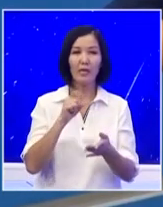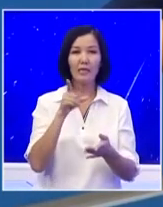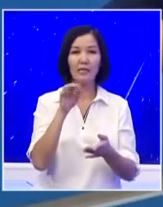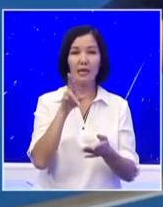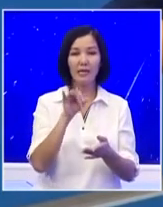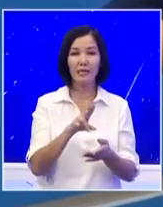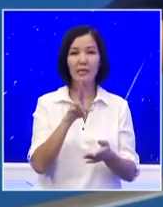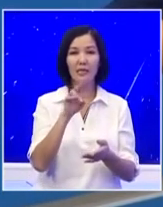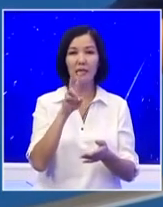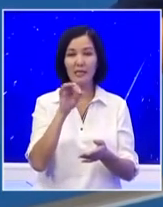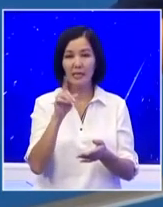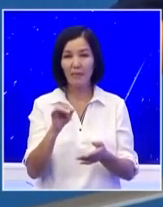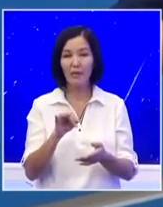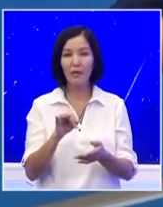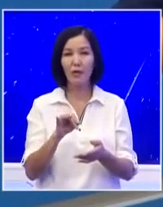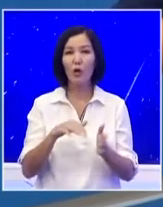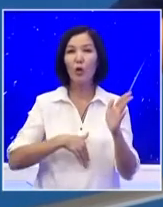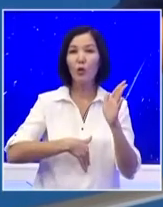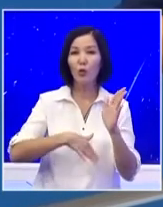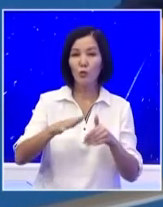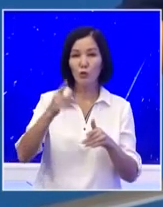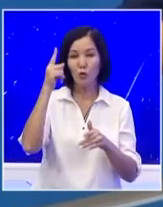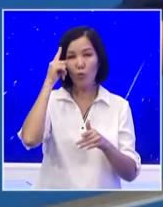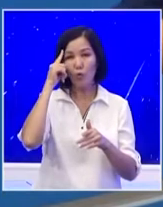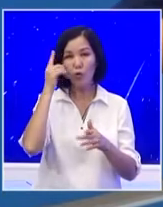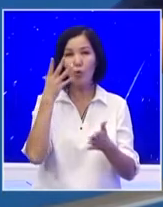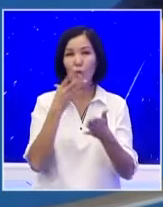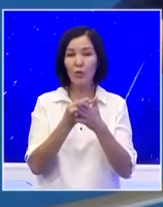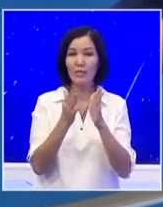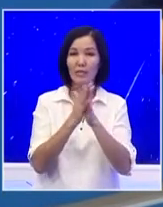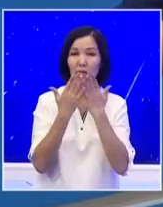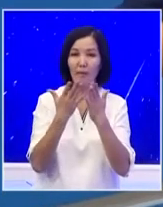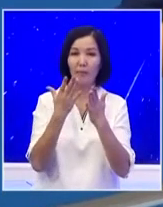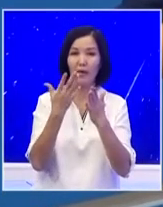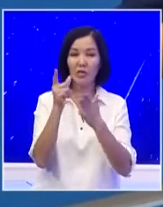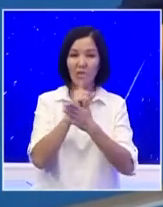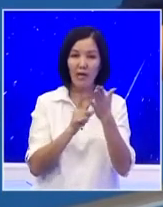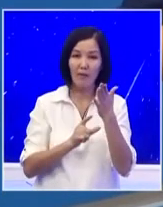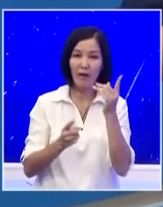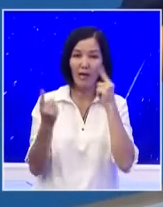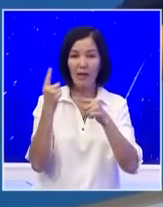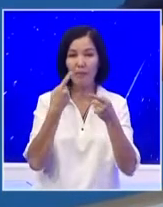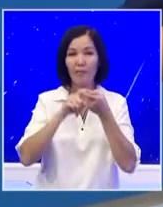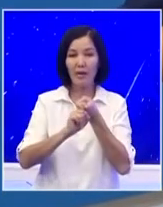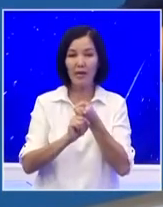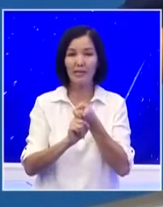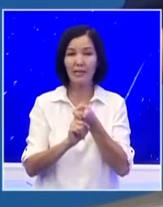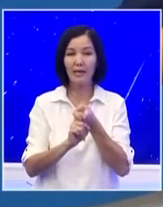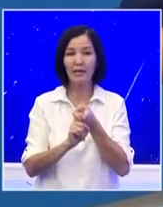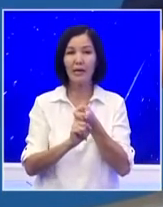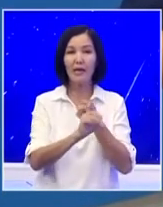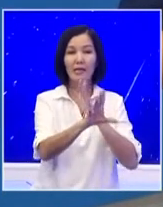Бируни, Низамилердің озық ойын екшеп өз еңбектеріне үндестірген. Шығыс пен Еуропаның бар маржаны